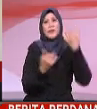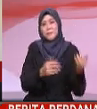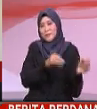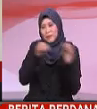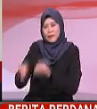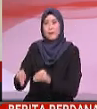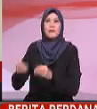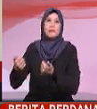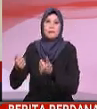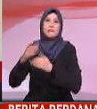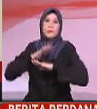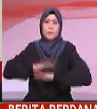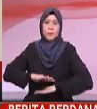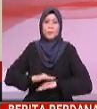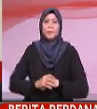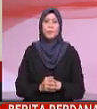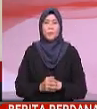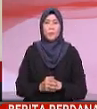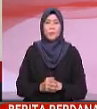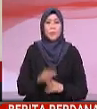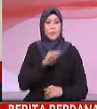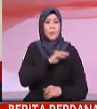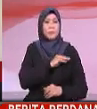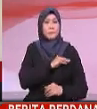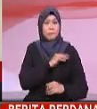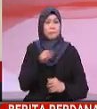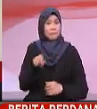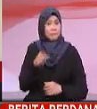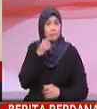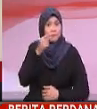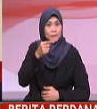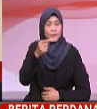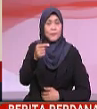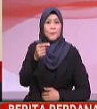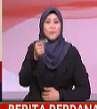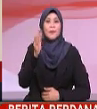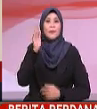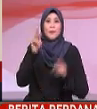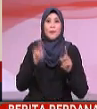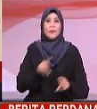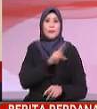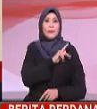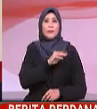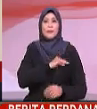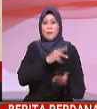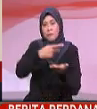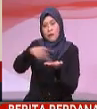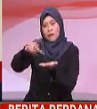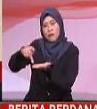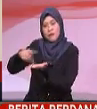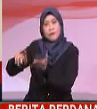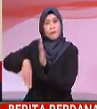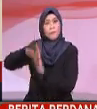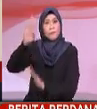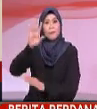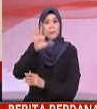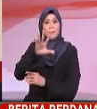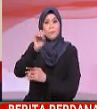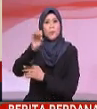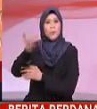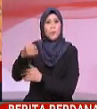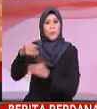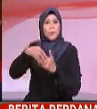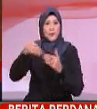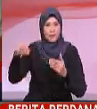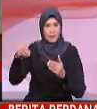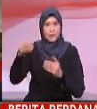Menteri Wilayah Persekutuan Tan Sri Anwar Musa sebelum ini berkata pihak kementerian membelanjakan lebih